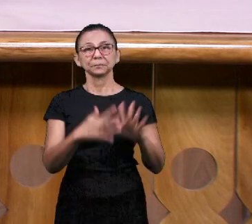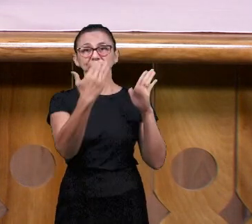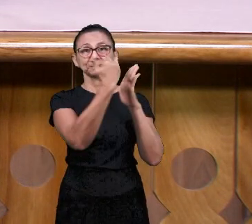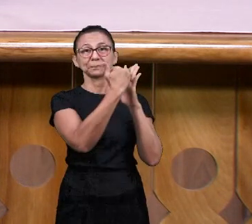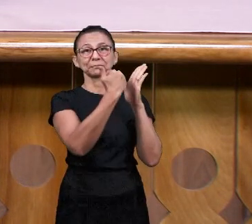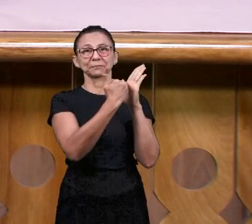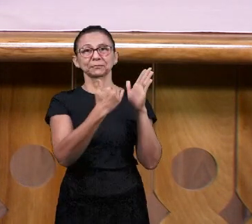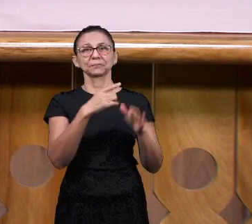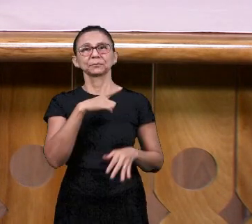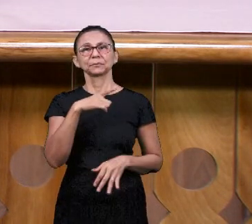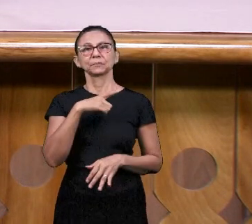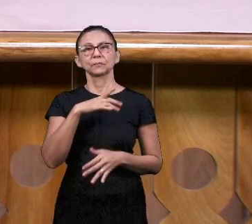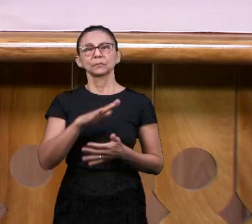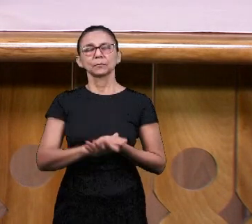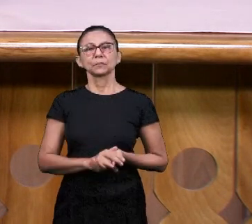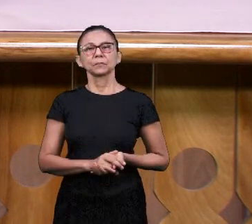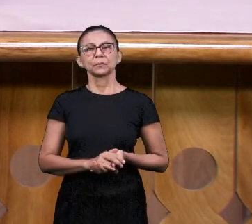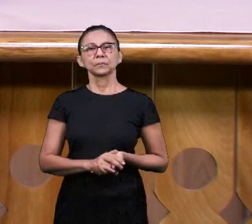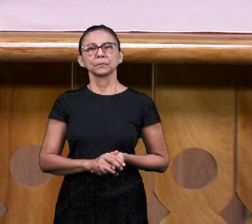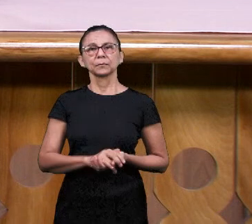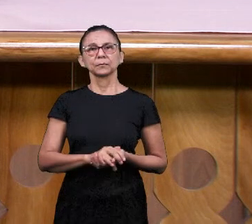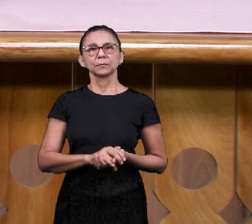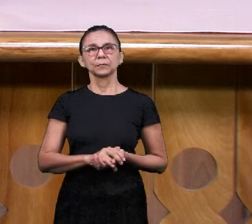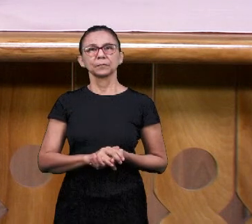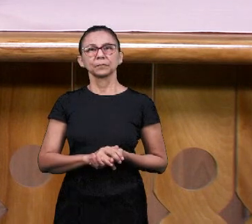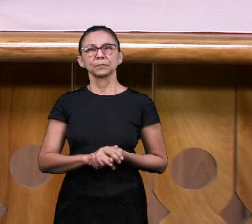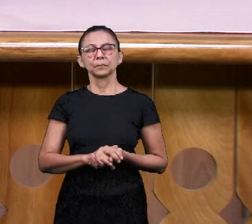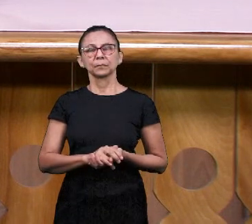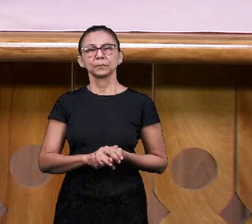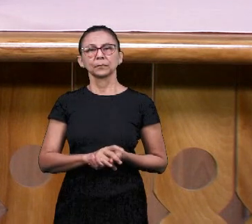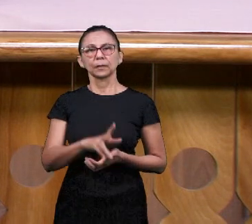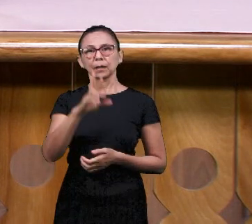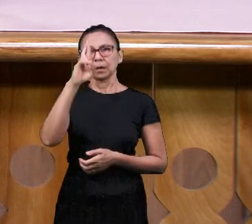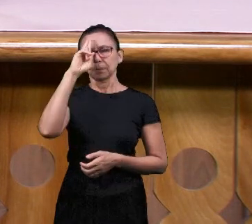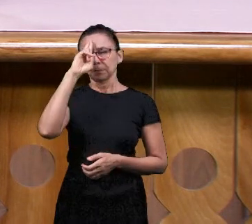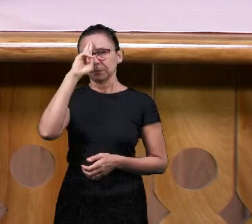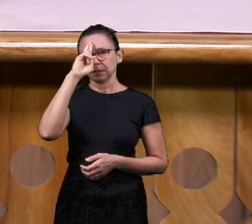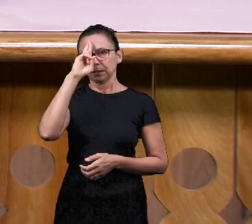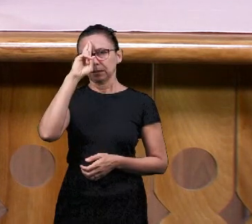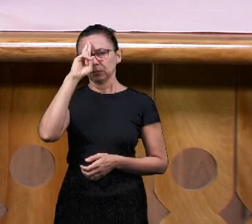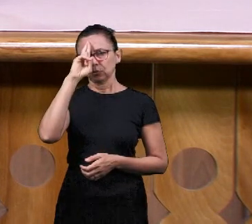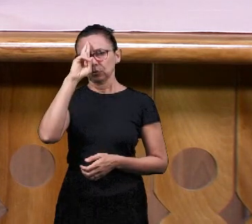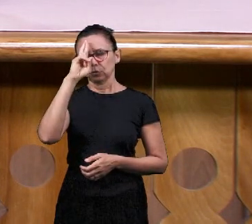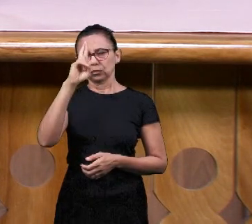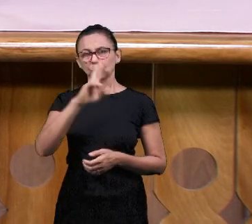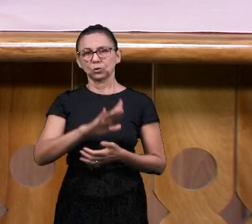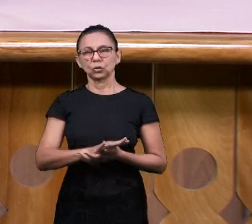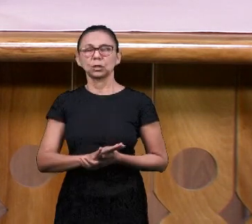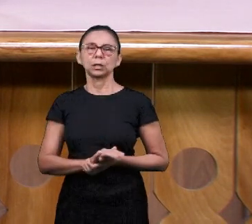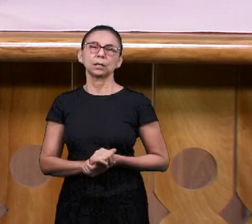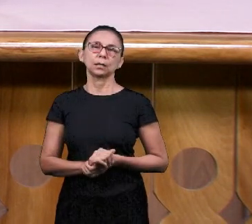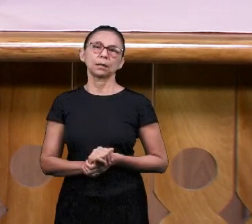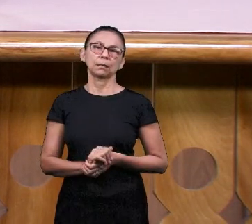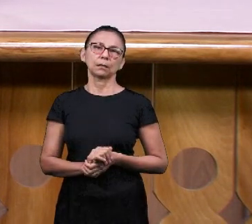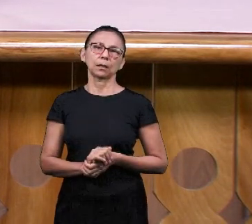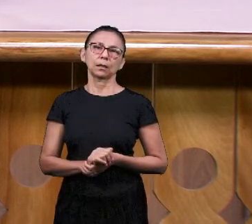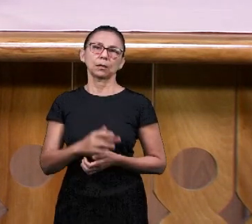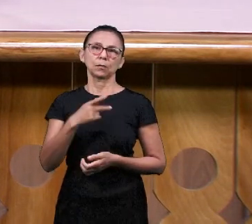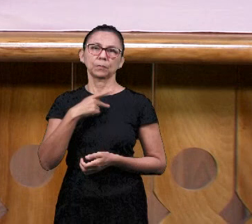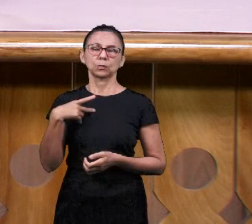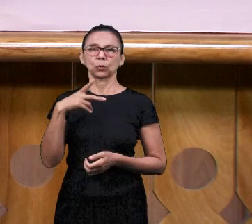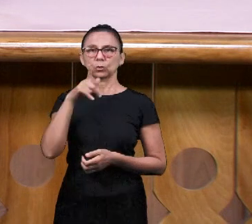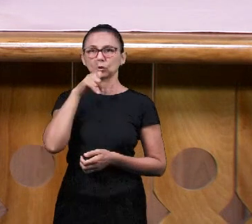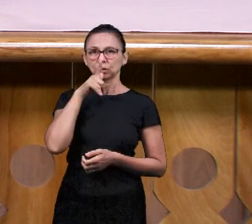d'aujourd'hui. Nous allons voir la transmission spéciale à midi, une transmission spéciale dirigée à l'étranger, conduite par le pasteur Gilles